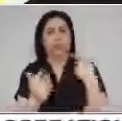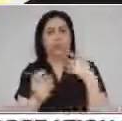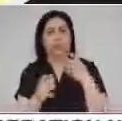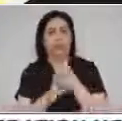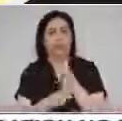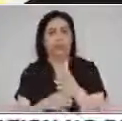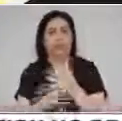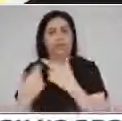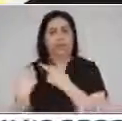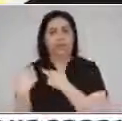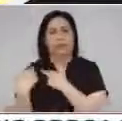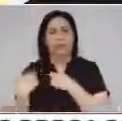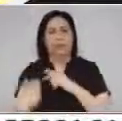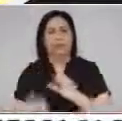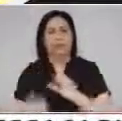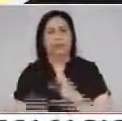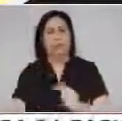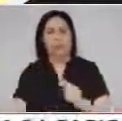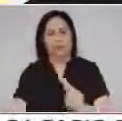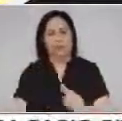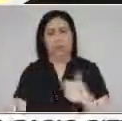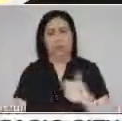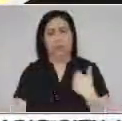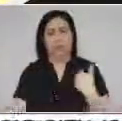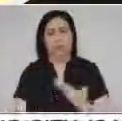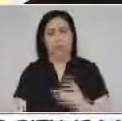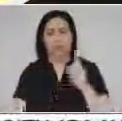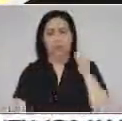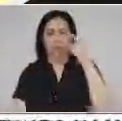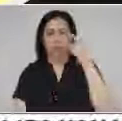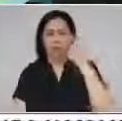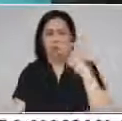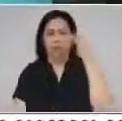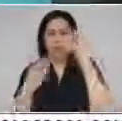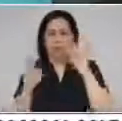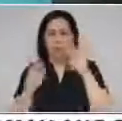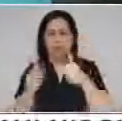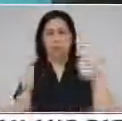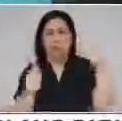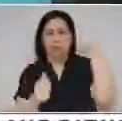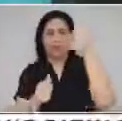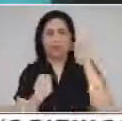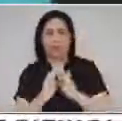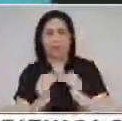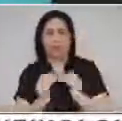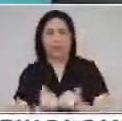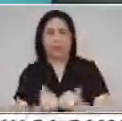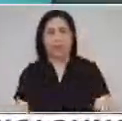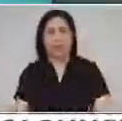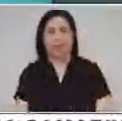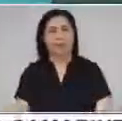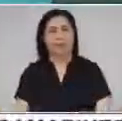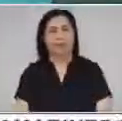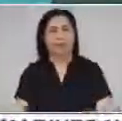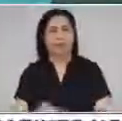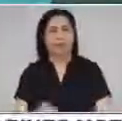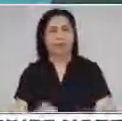COVID? Tama yan. Yeah. Yan ang sinabi agad ng local government ng Caloocan, yeah,